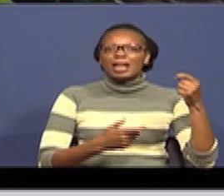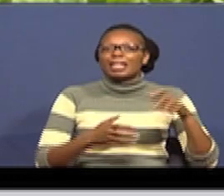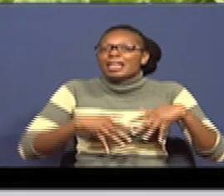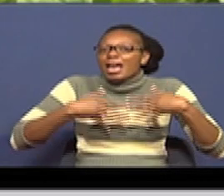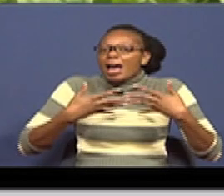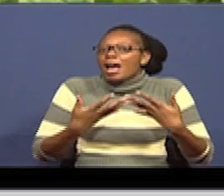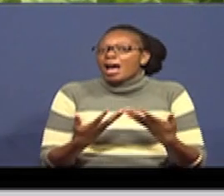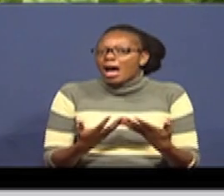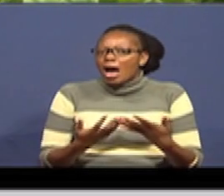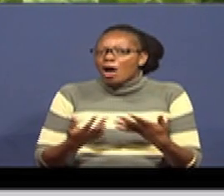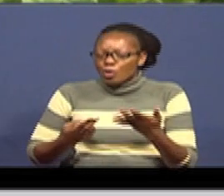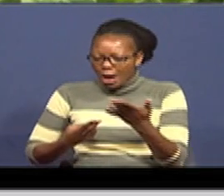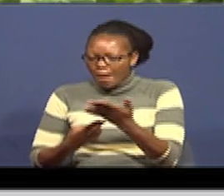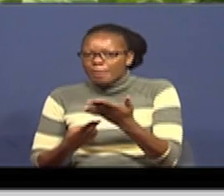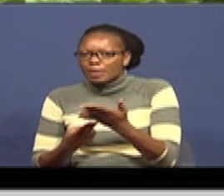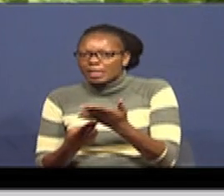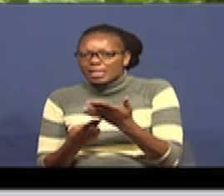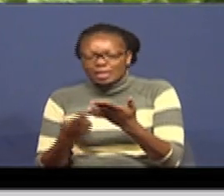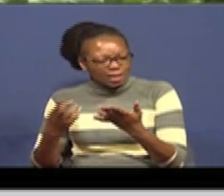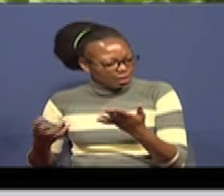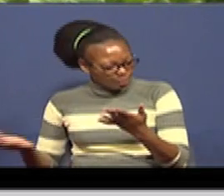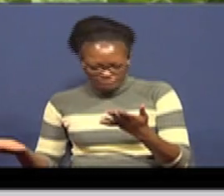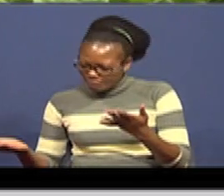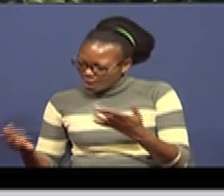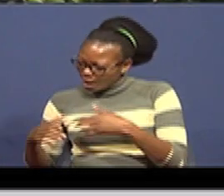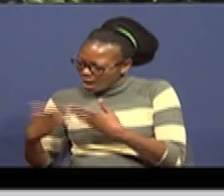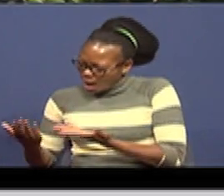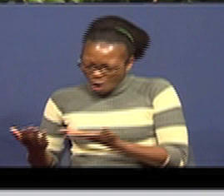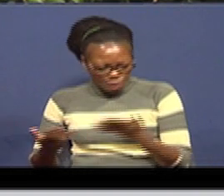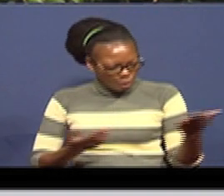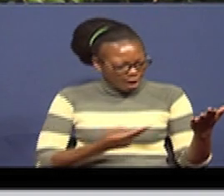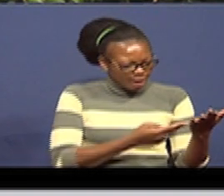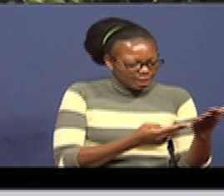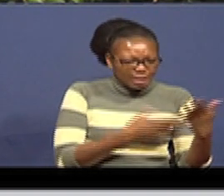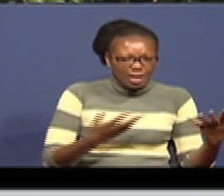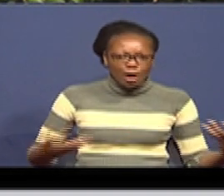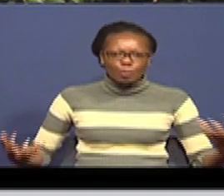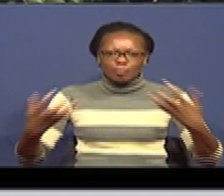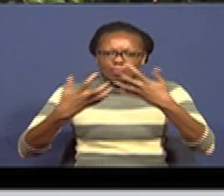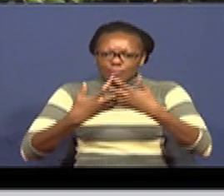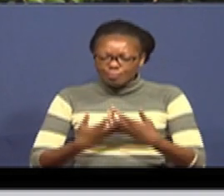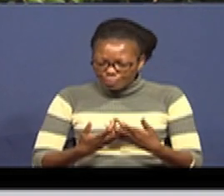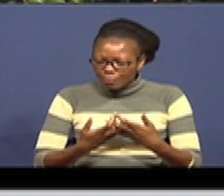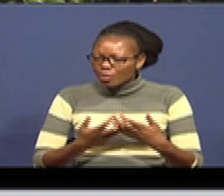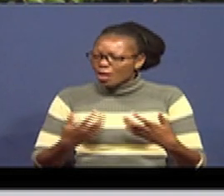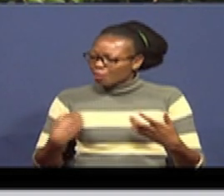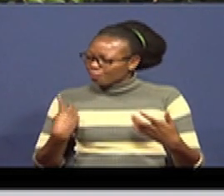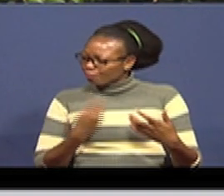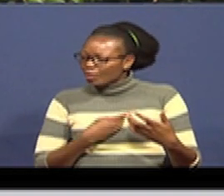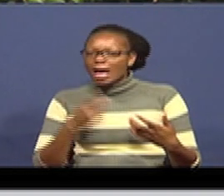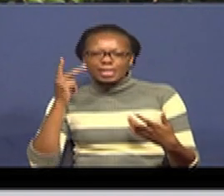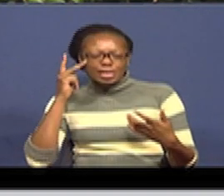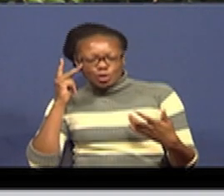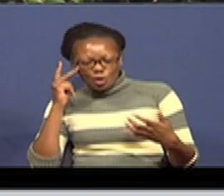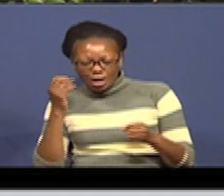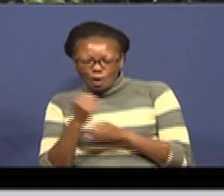kuziona na manufaa na mazao mazuri. We want to share some techniques for agriculture